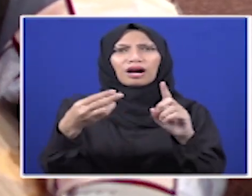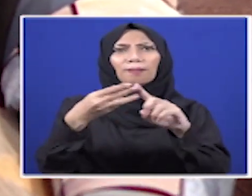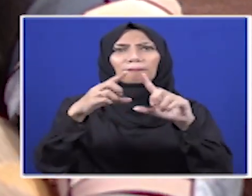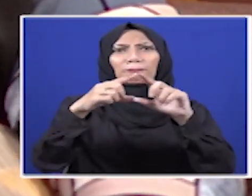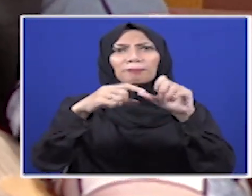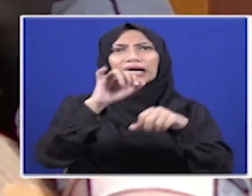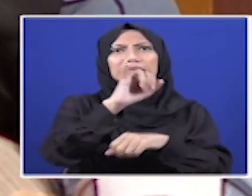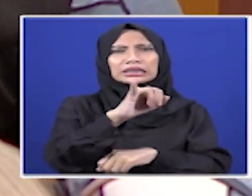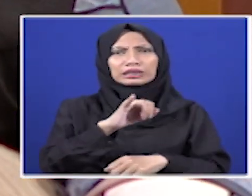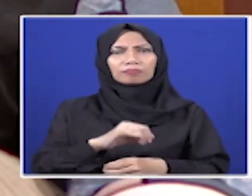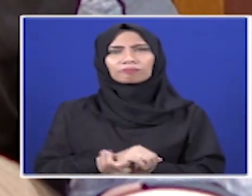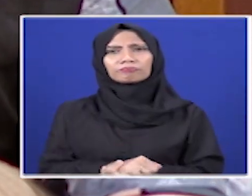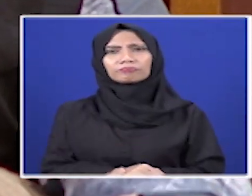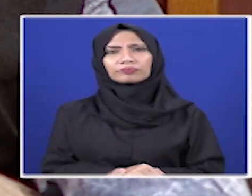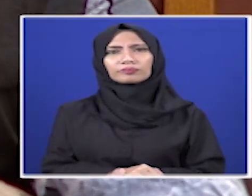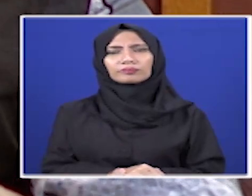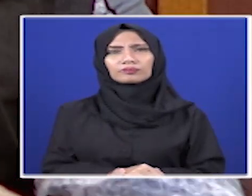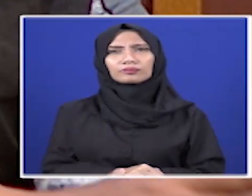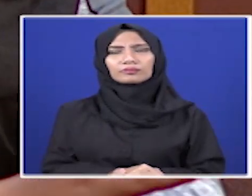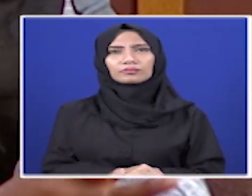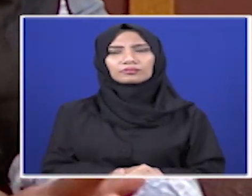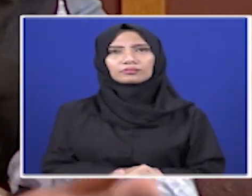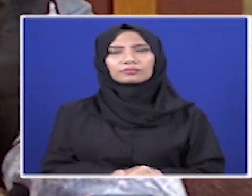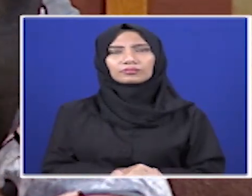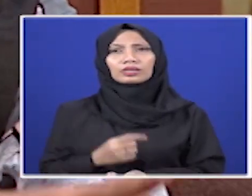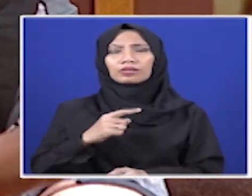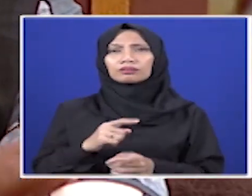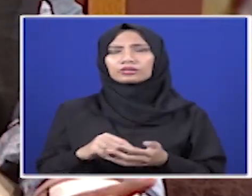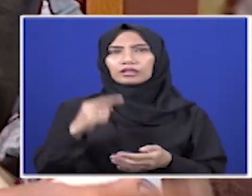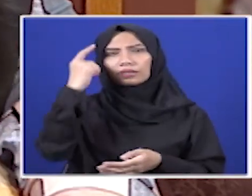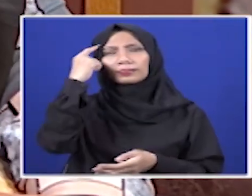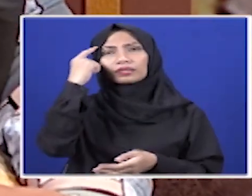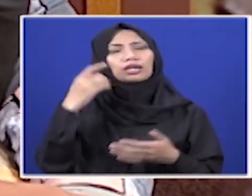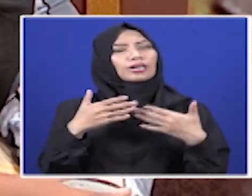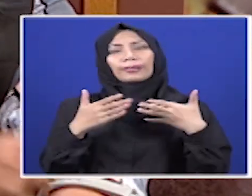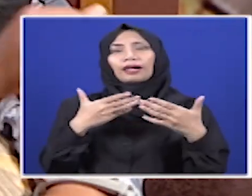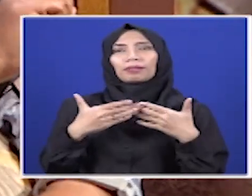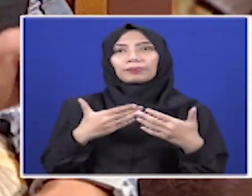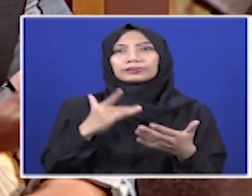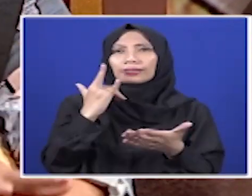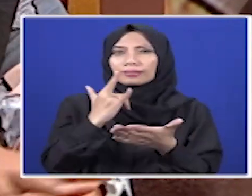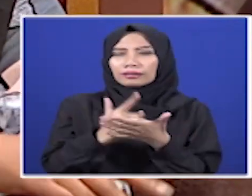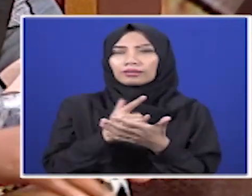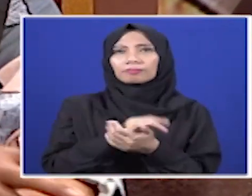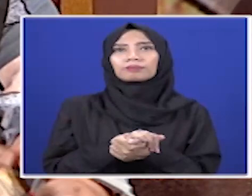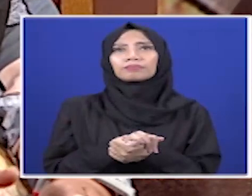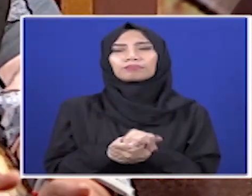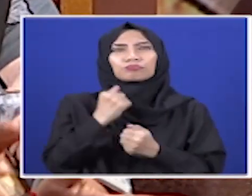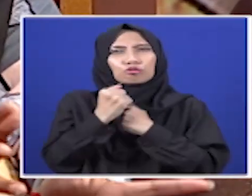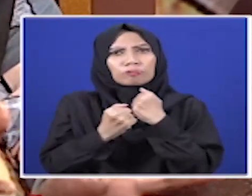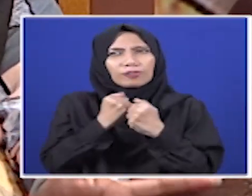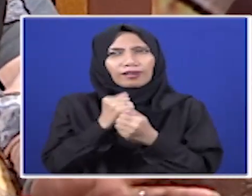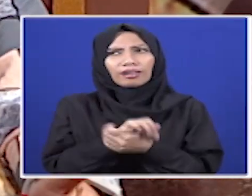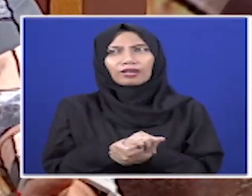basah Tadinya saya bertahan karena saya masih ada modal saya tutupin terus karena saya